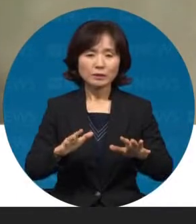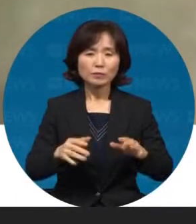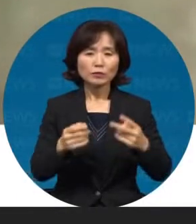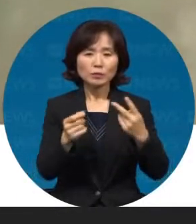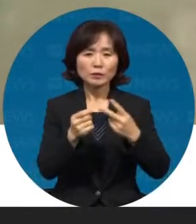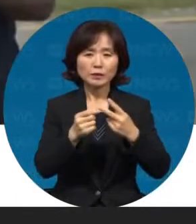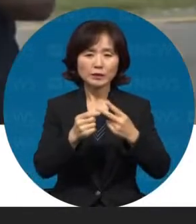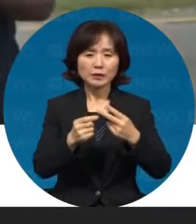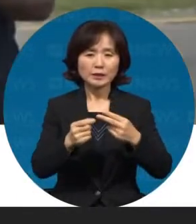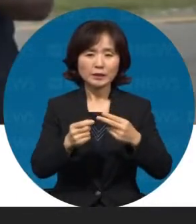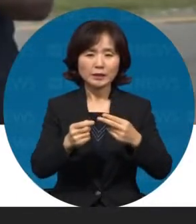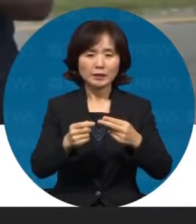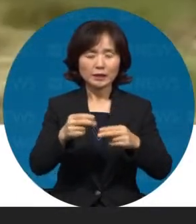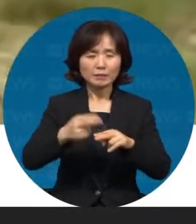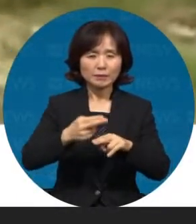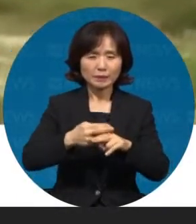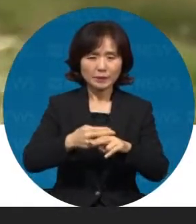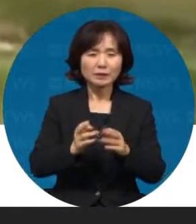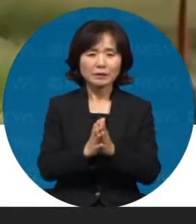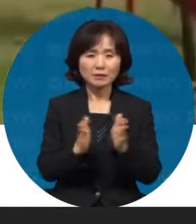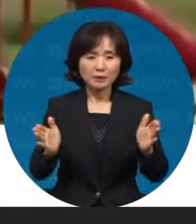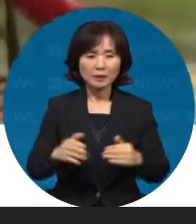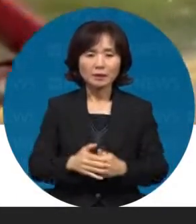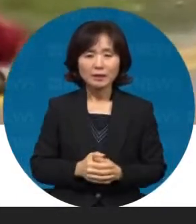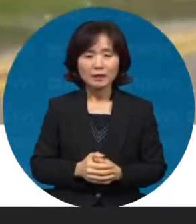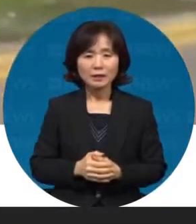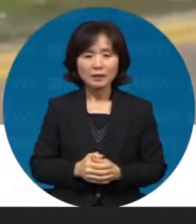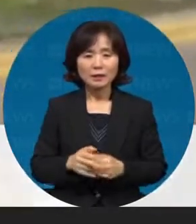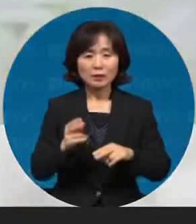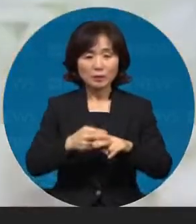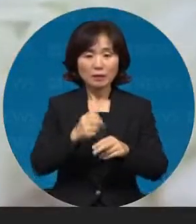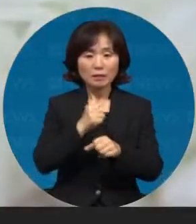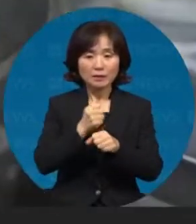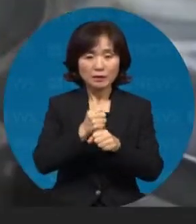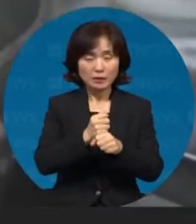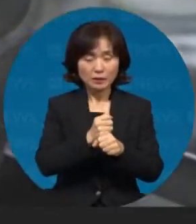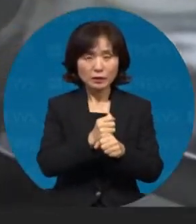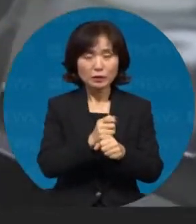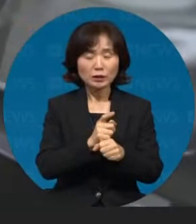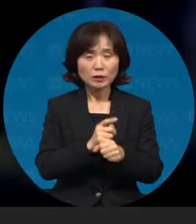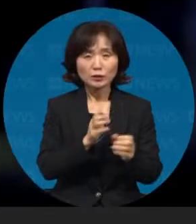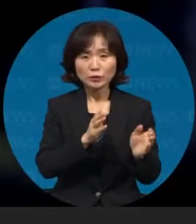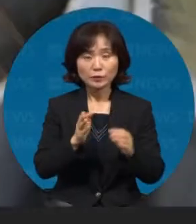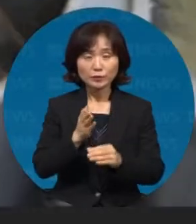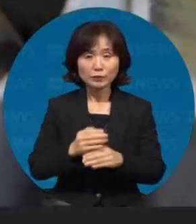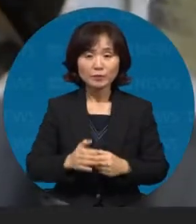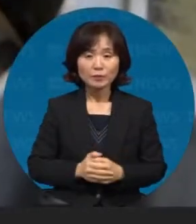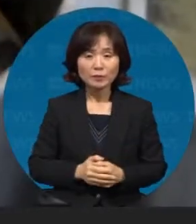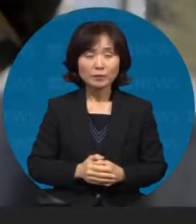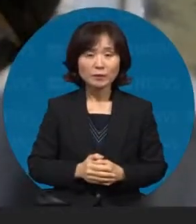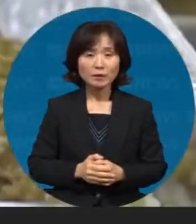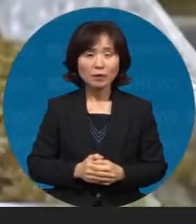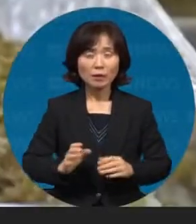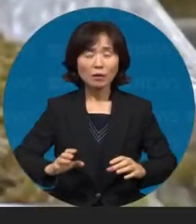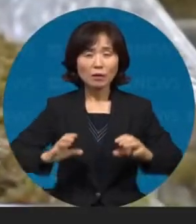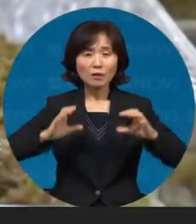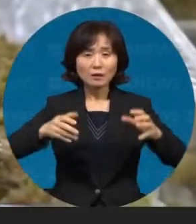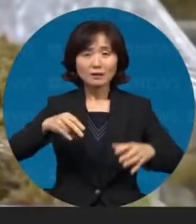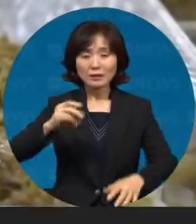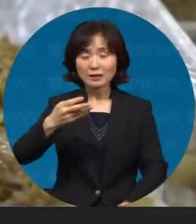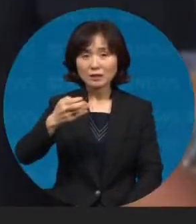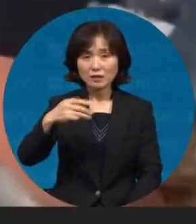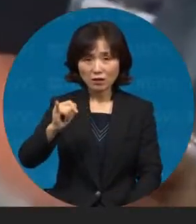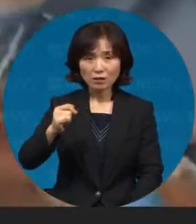in Port-au-Prince. We're out here in Jeremy assessing where we're going to set up our kitchen. IT엔 지체 없이 월드 센트럴 키친이